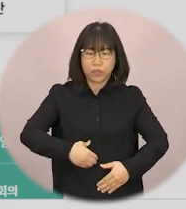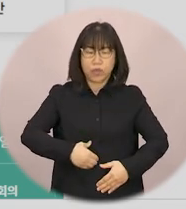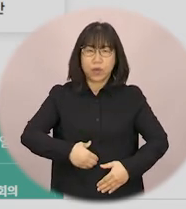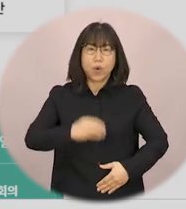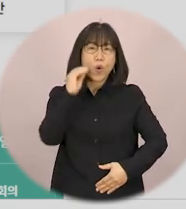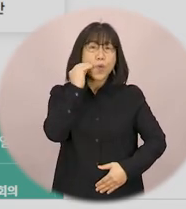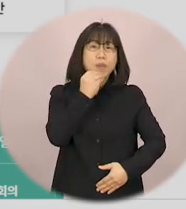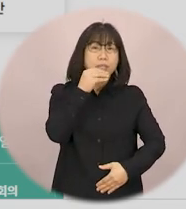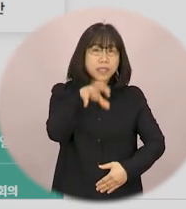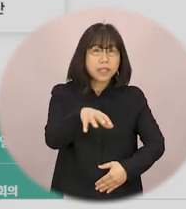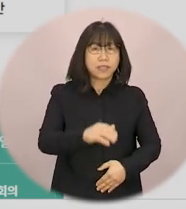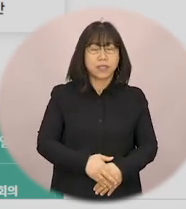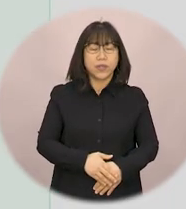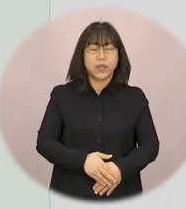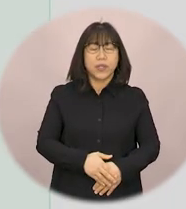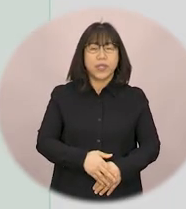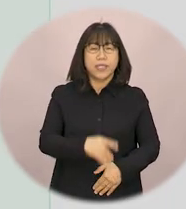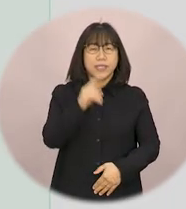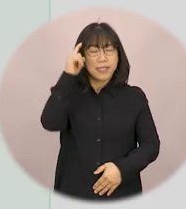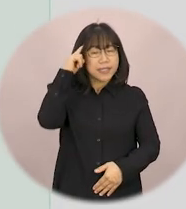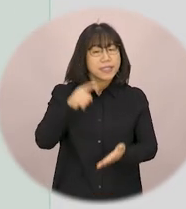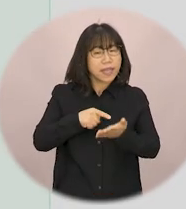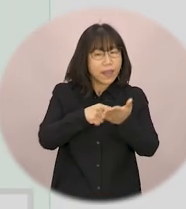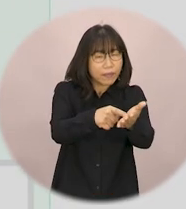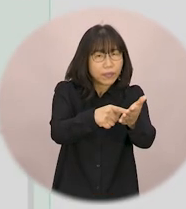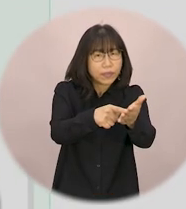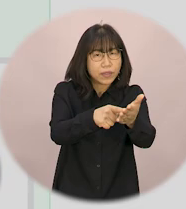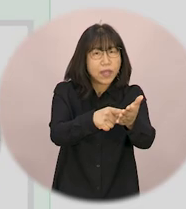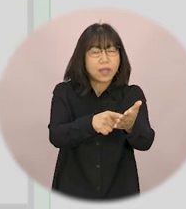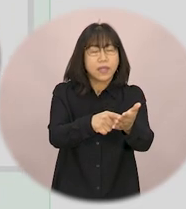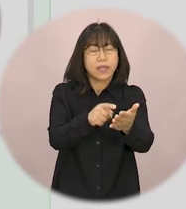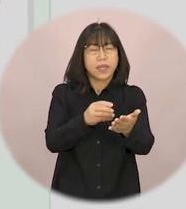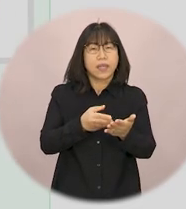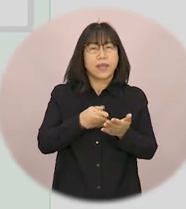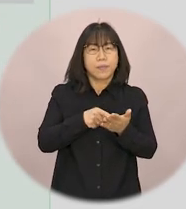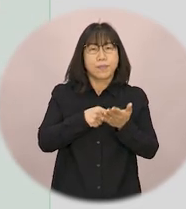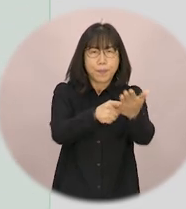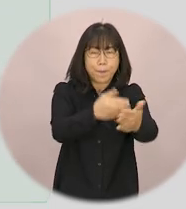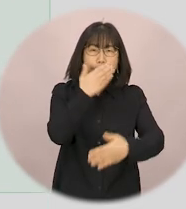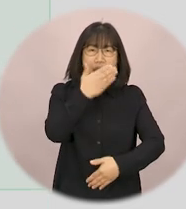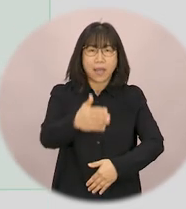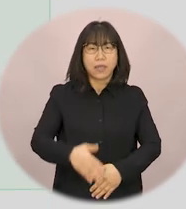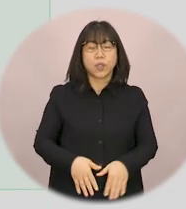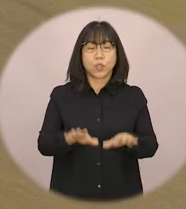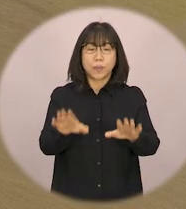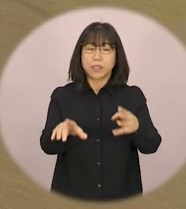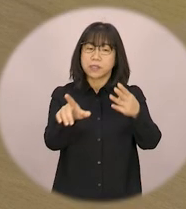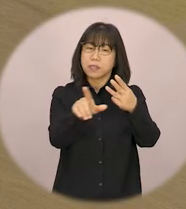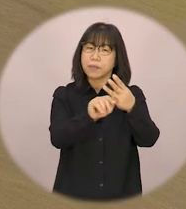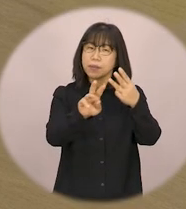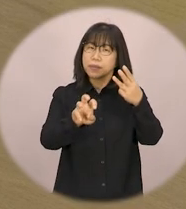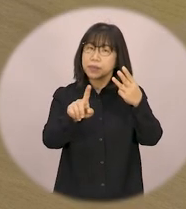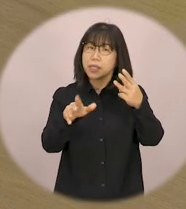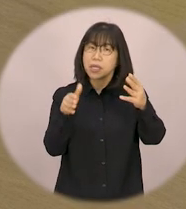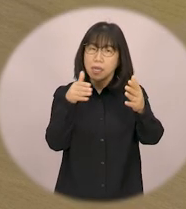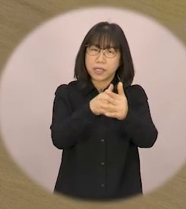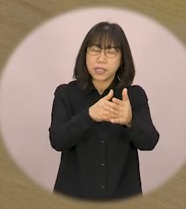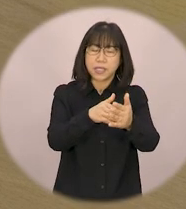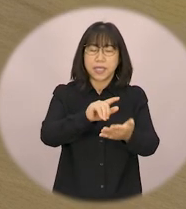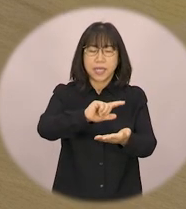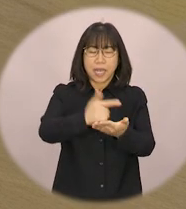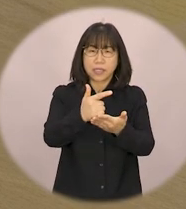열린마당 협 치의 제제 한 코너에서 제안할 수 있습니다 또 강서구는 오는 31일까지